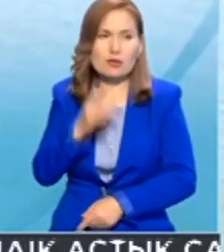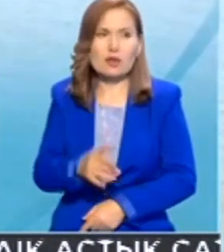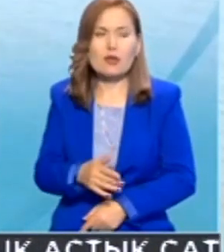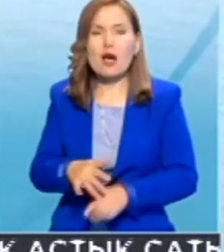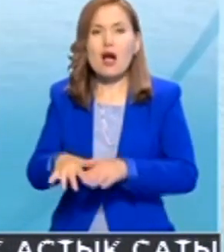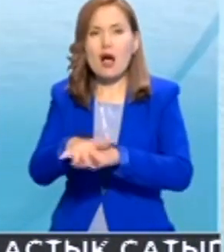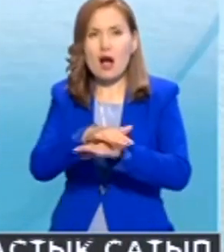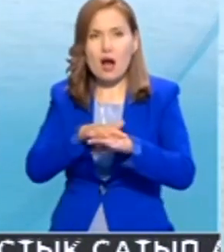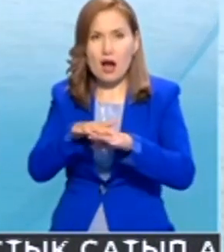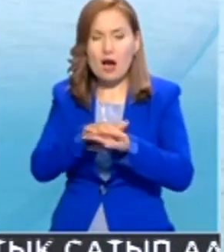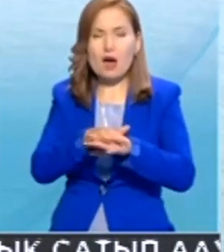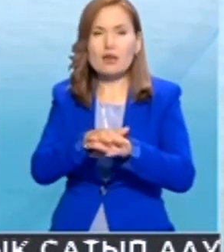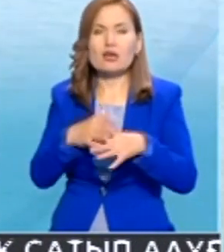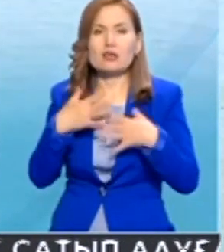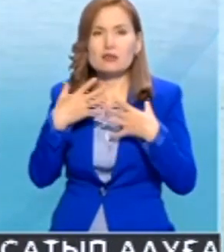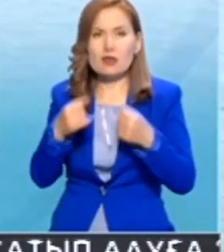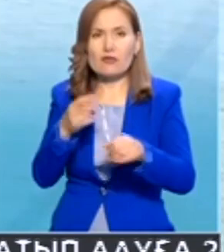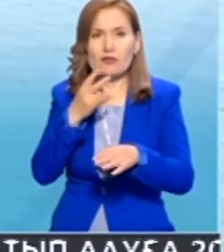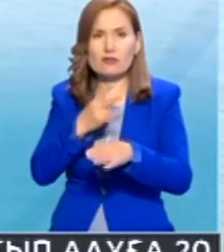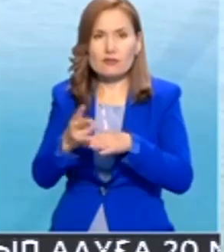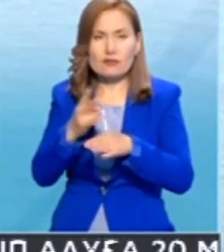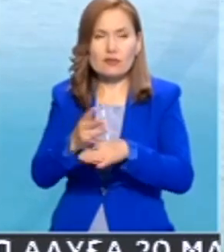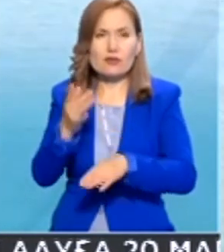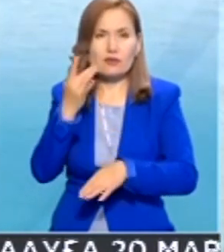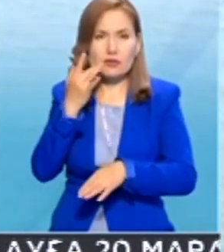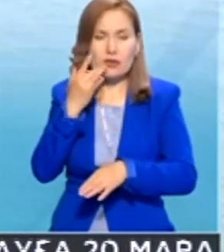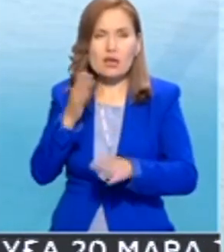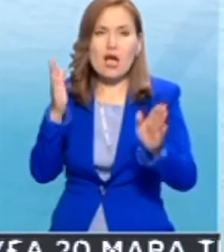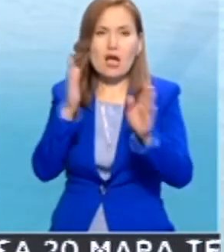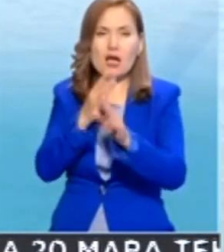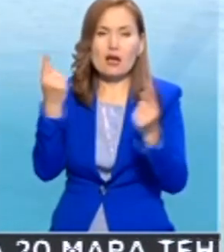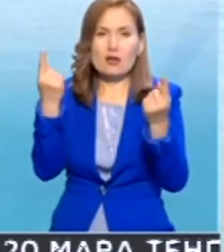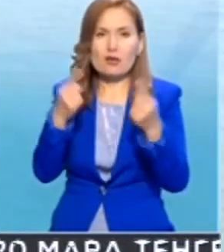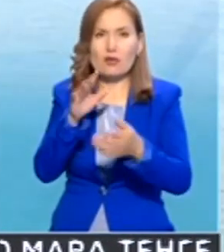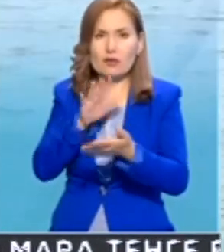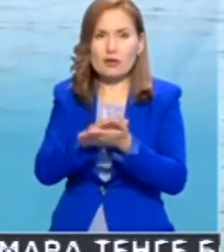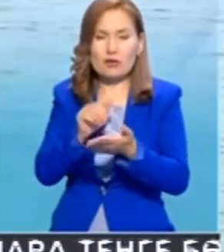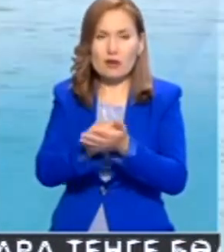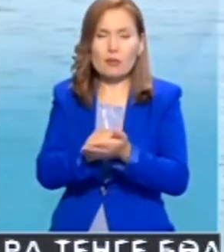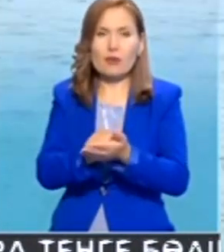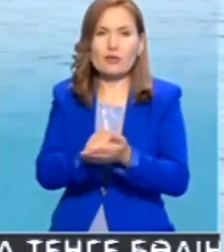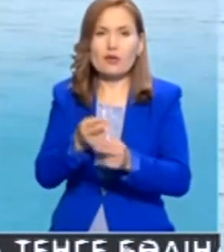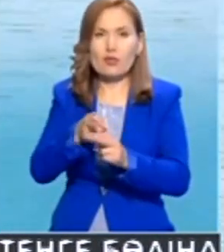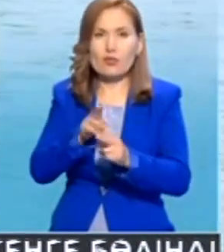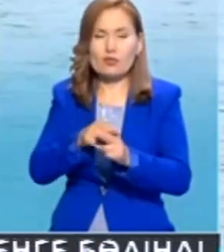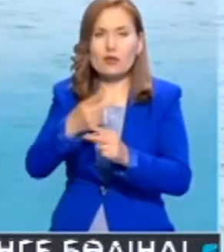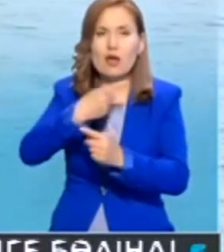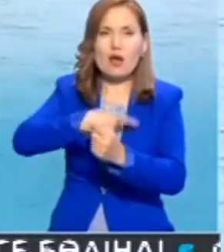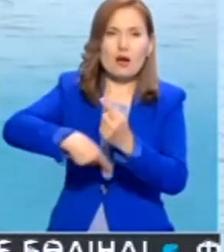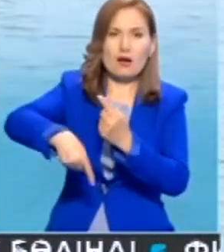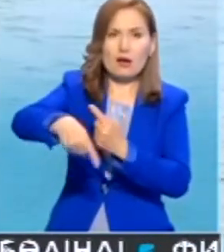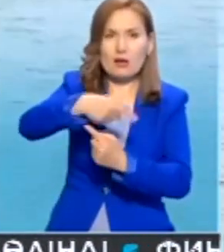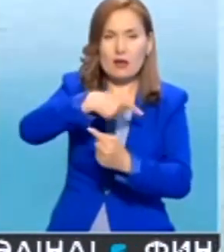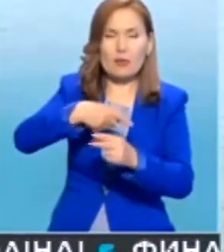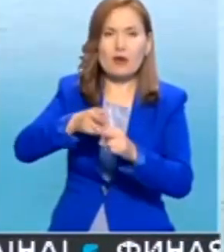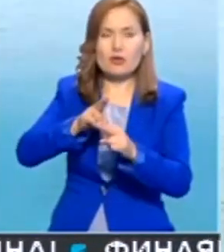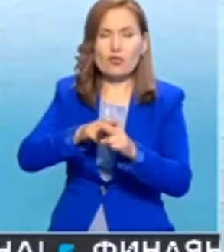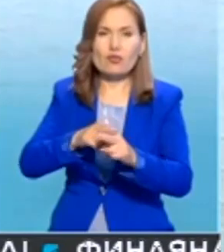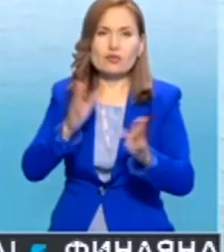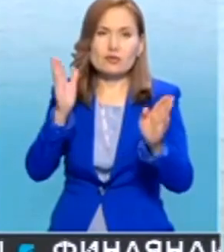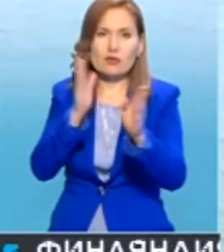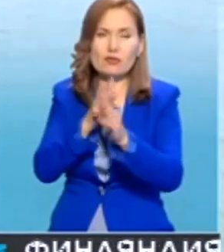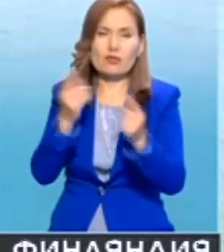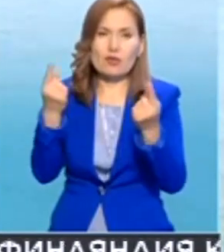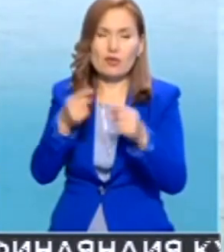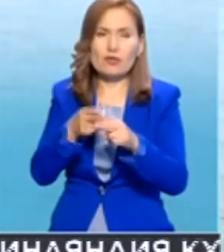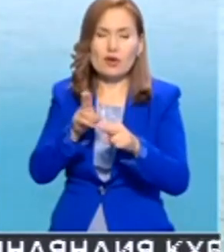зиян деген экология. Өзі онсыз да экология аймағына жататын жеріміз ғой, Қарауылкелді деген. Мал түседі,